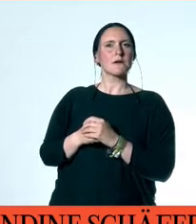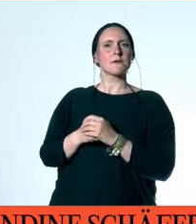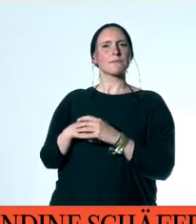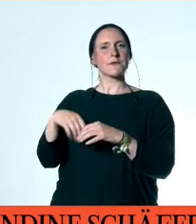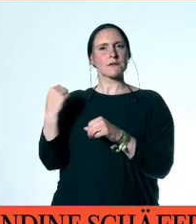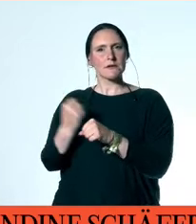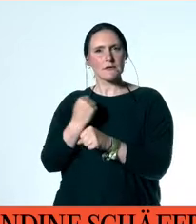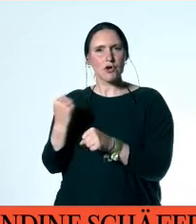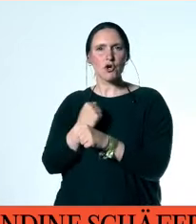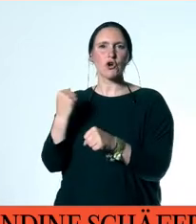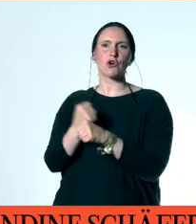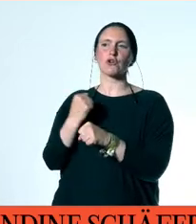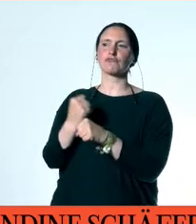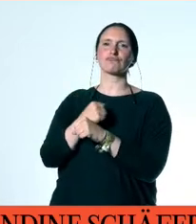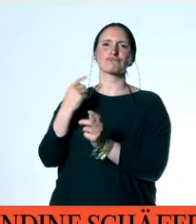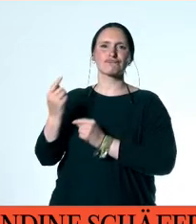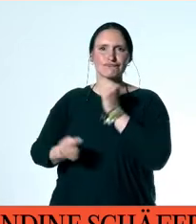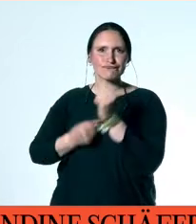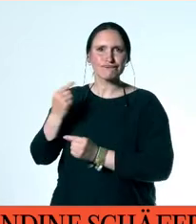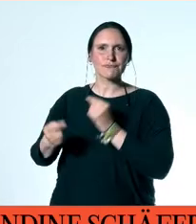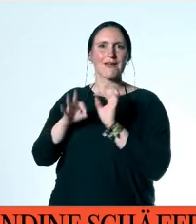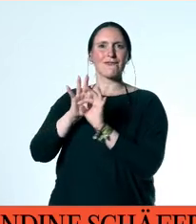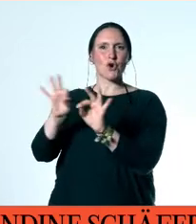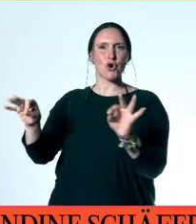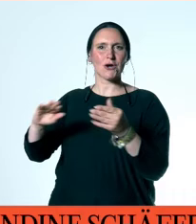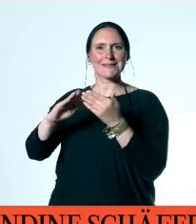Wirkung mit unserem Umfeld